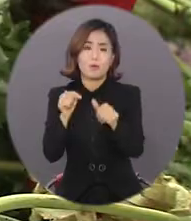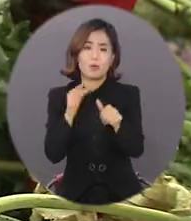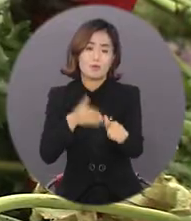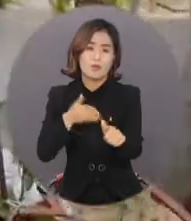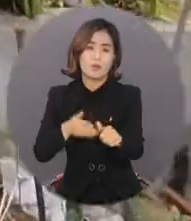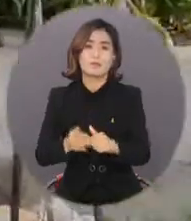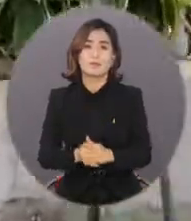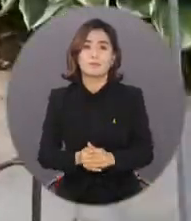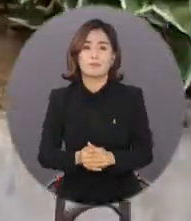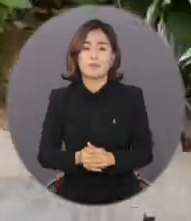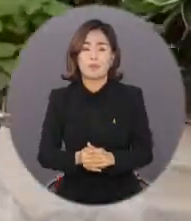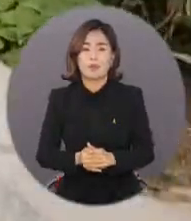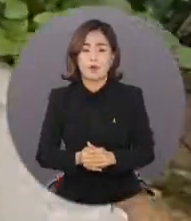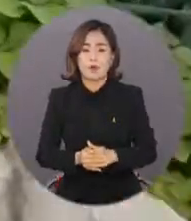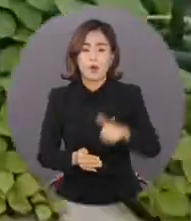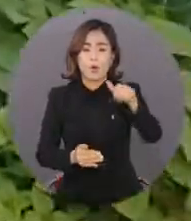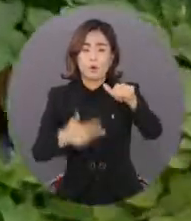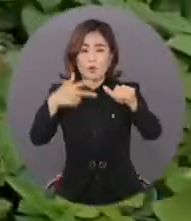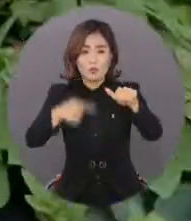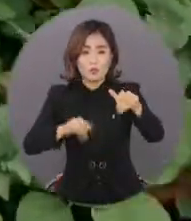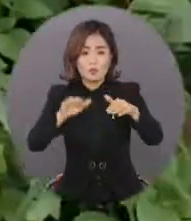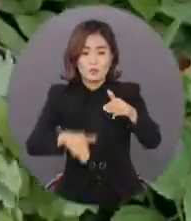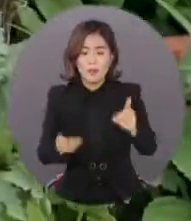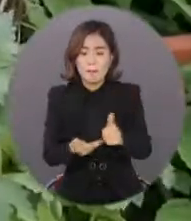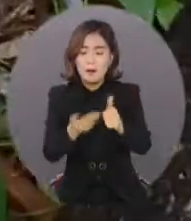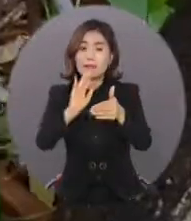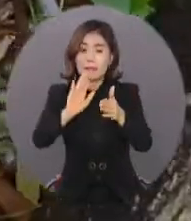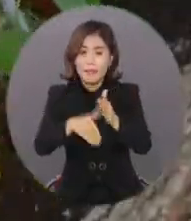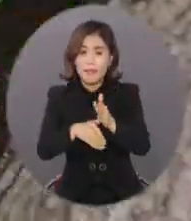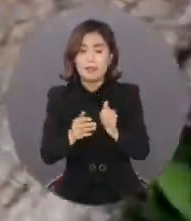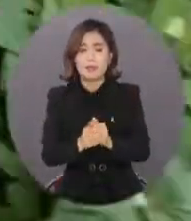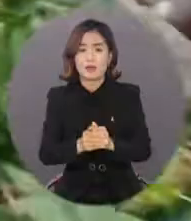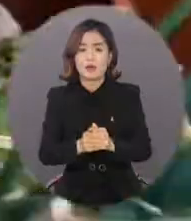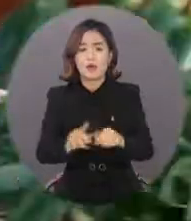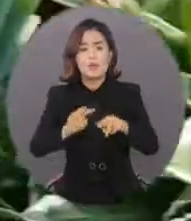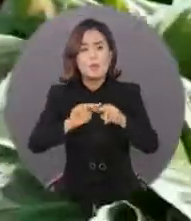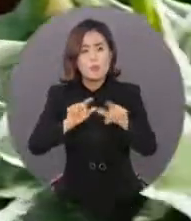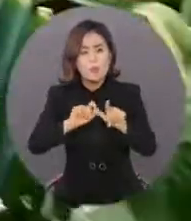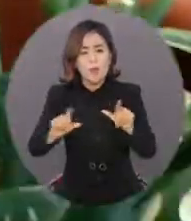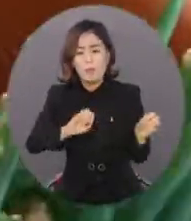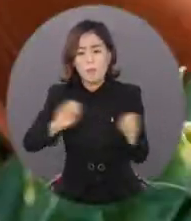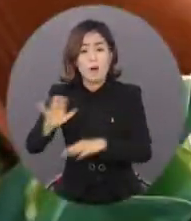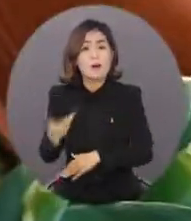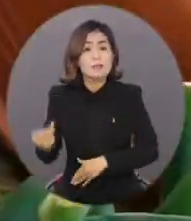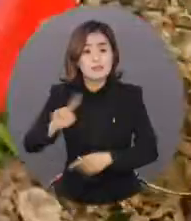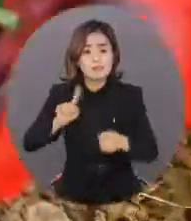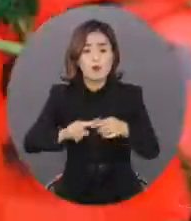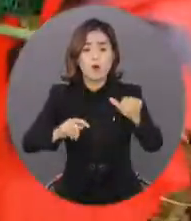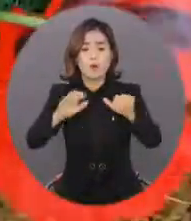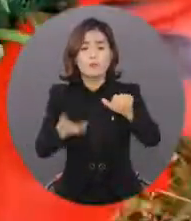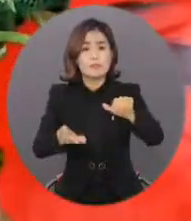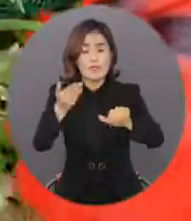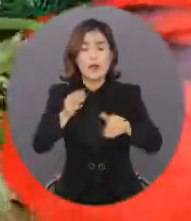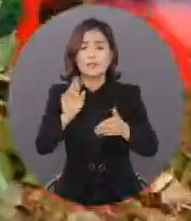있습니다. 해경은 50주 미만의 양귀비를 재배할 경우에는 대개 폐기 처분하고 계도에 그치지만 50주